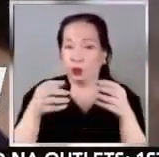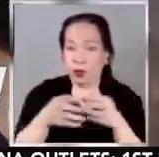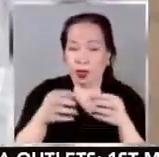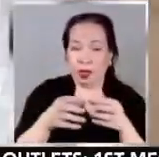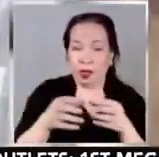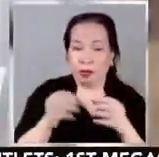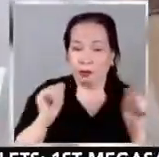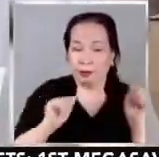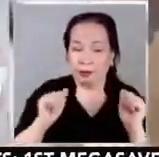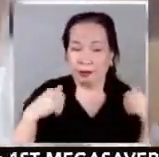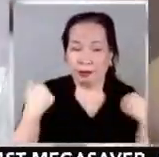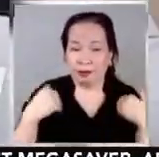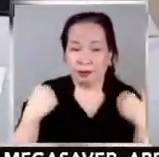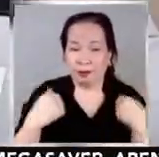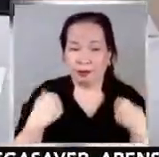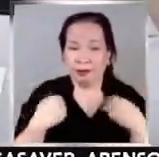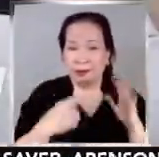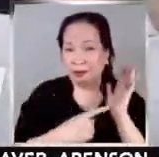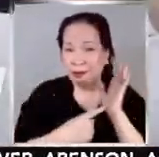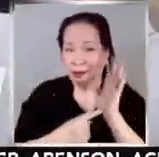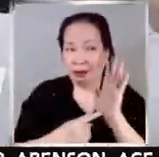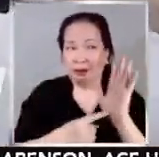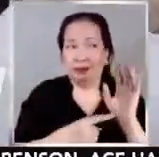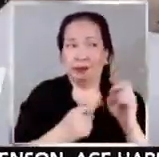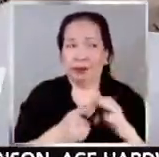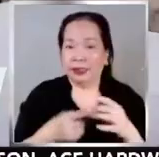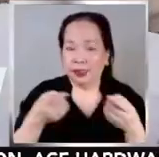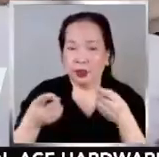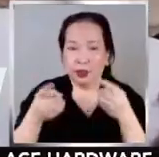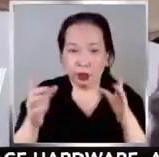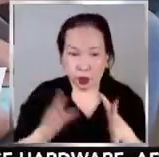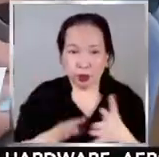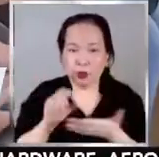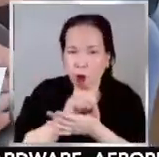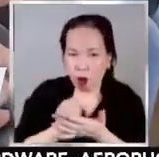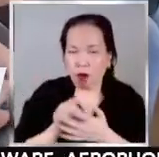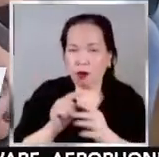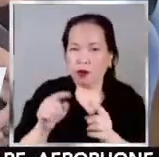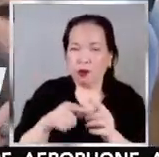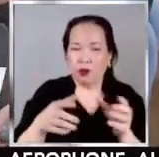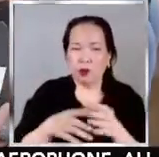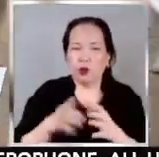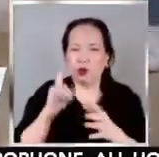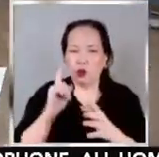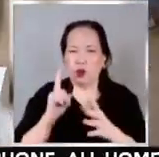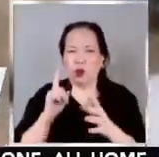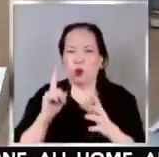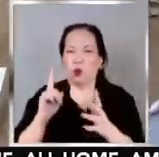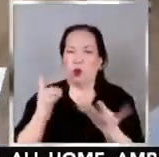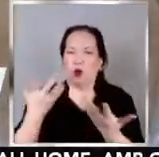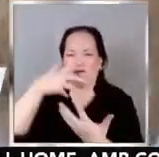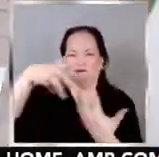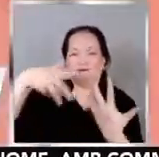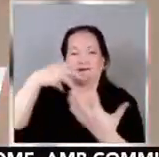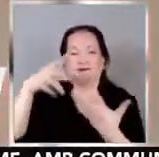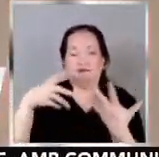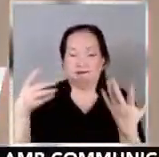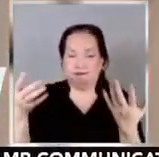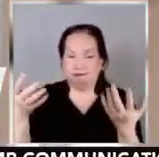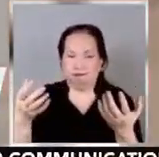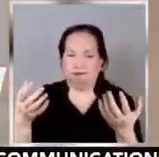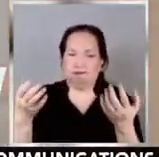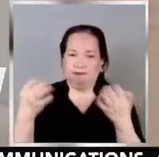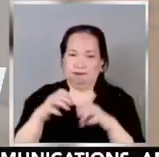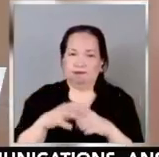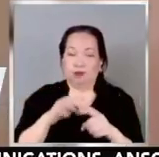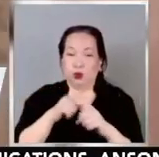sa executives, directors at writers ng GMA Entertainment Group sa isang sparkle socials event. Bukod sa good looks at galing